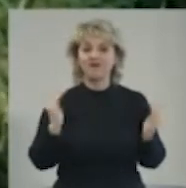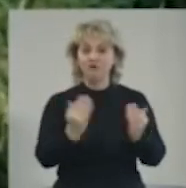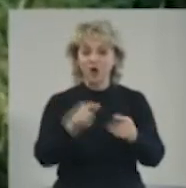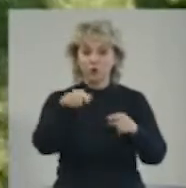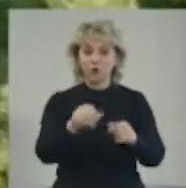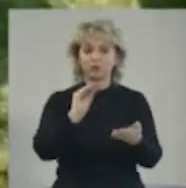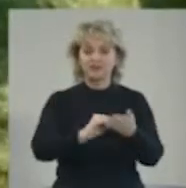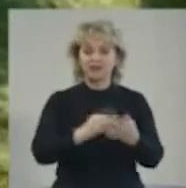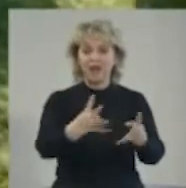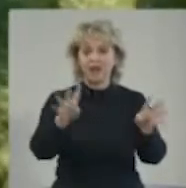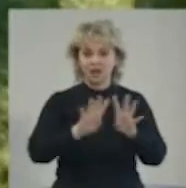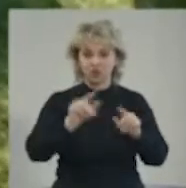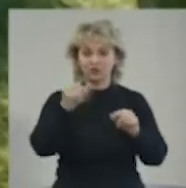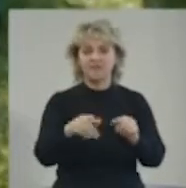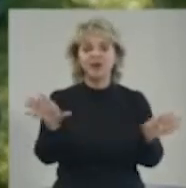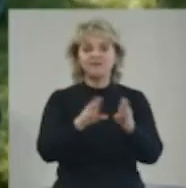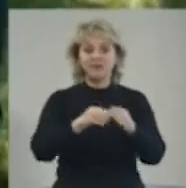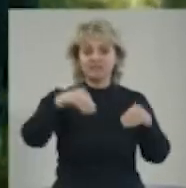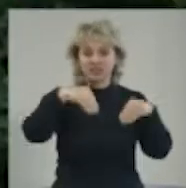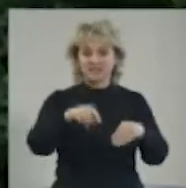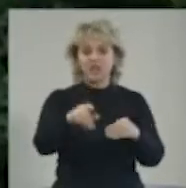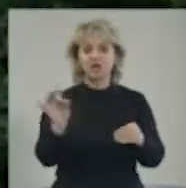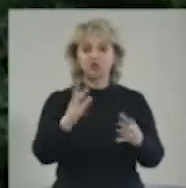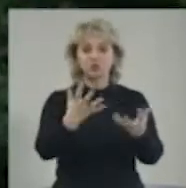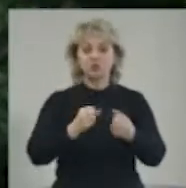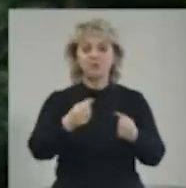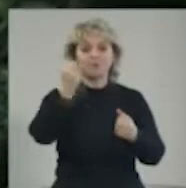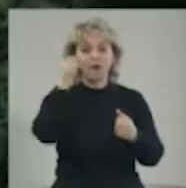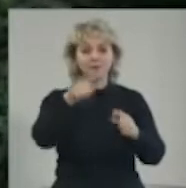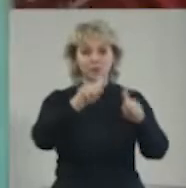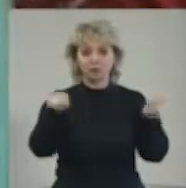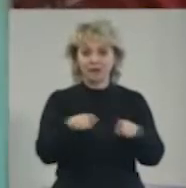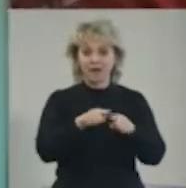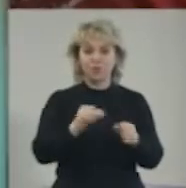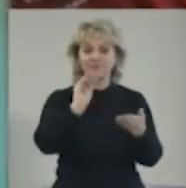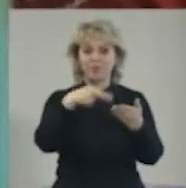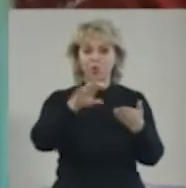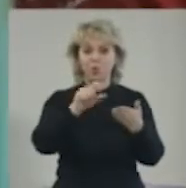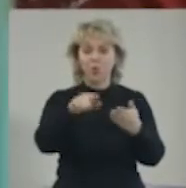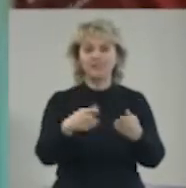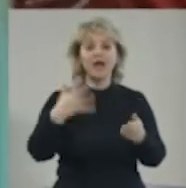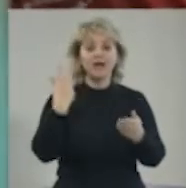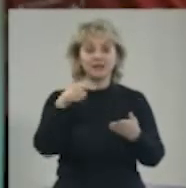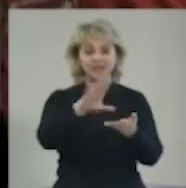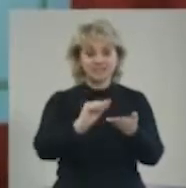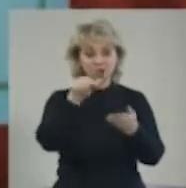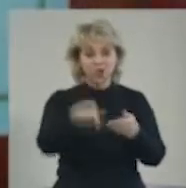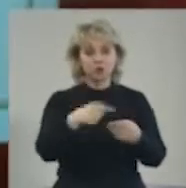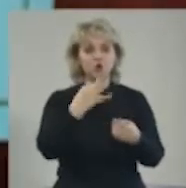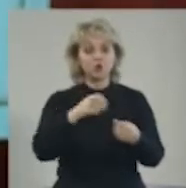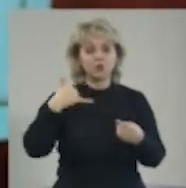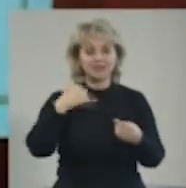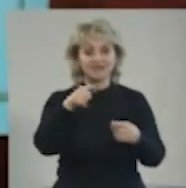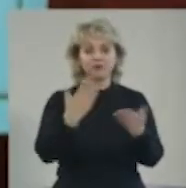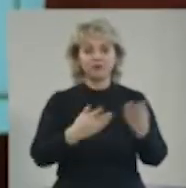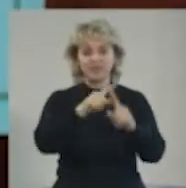тополя установили ограждение. Вместе с саженцем Ростов получил памятную табличку с QR-кодом, при скачивании которого на любой смартфон